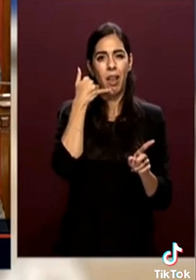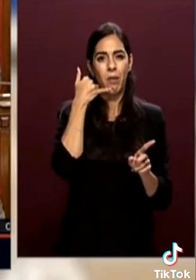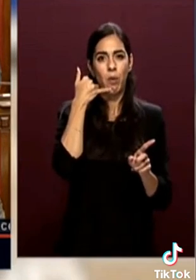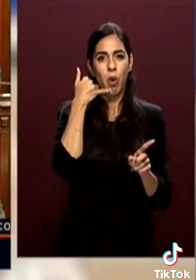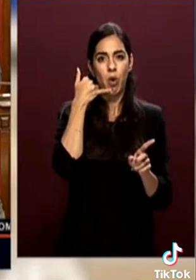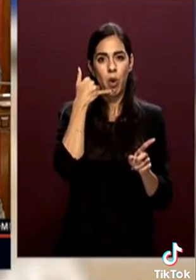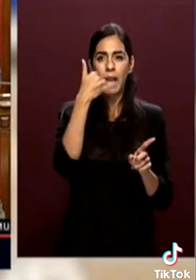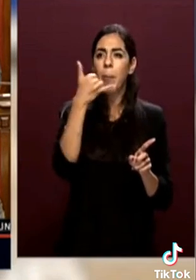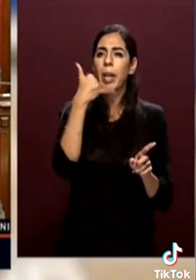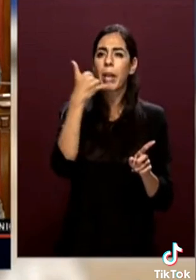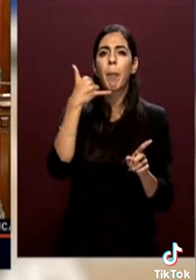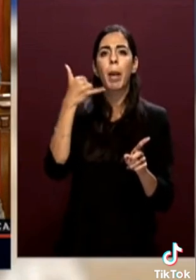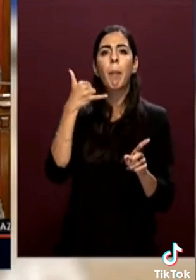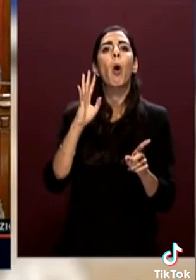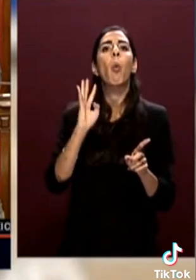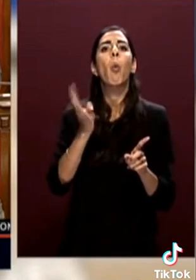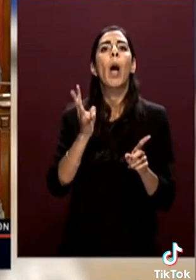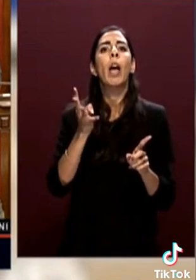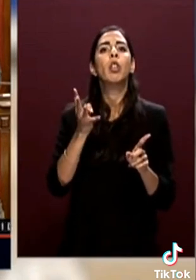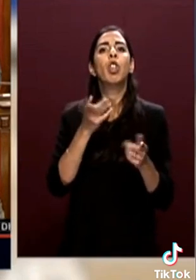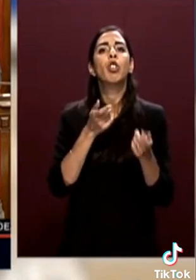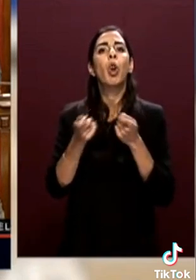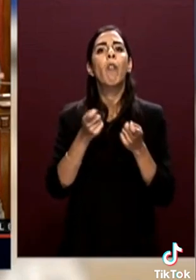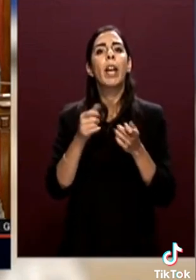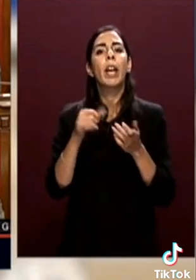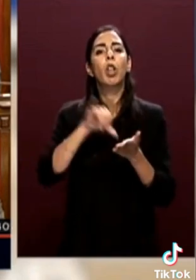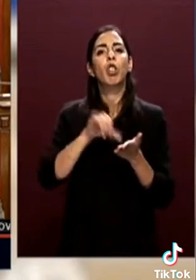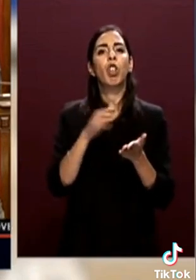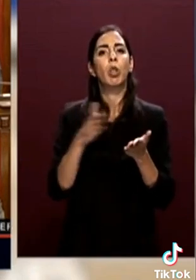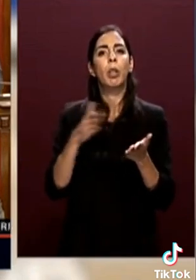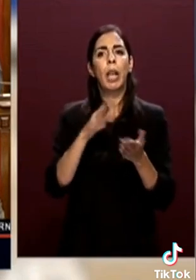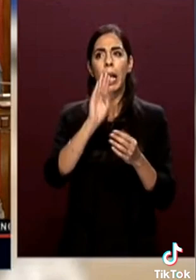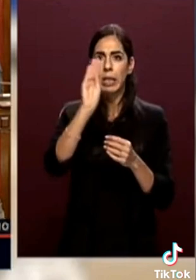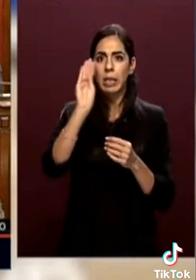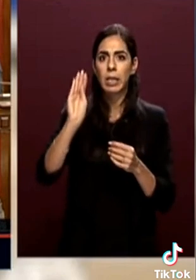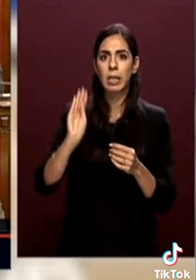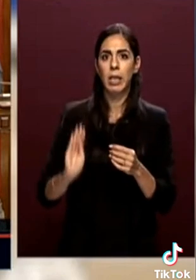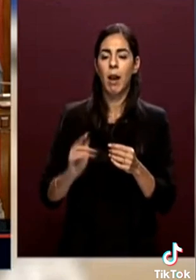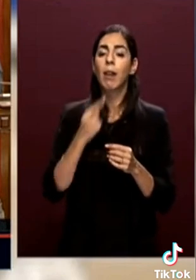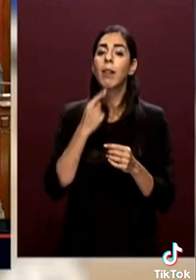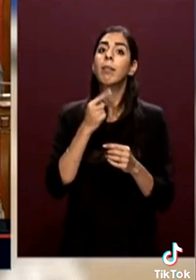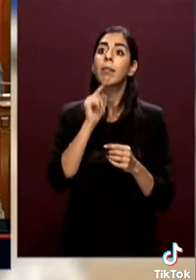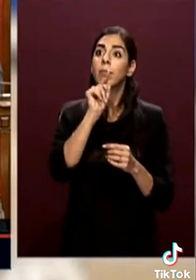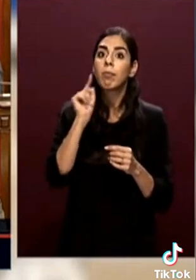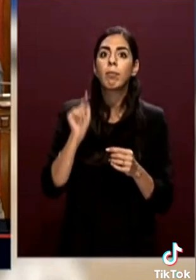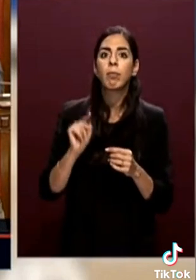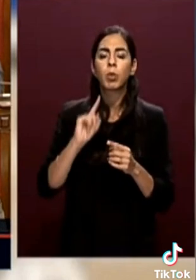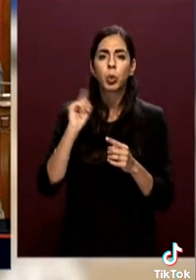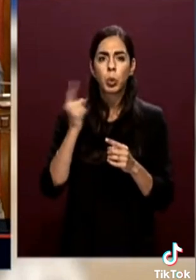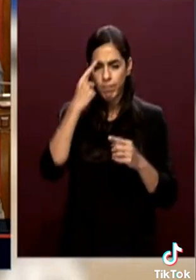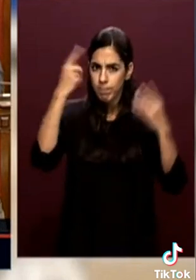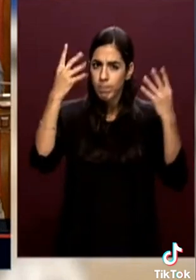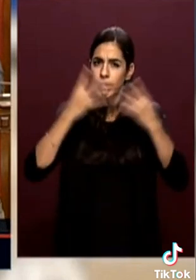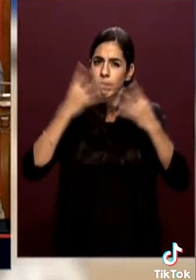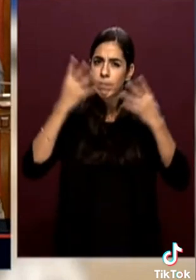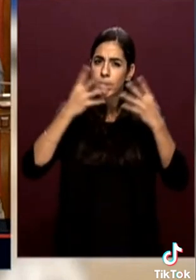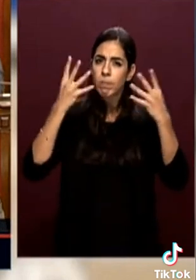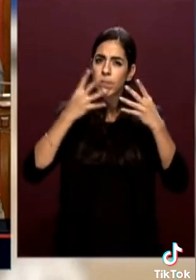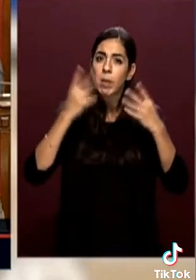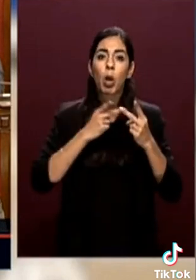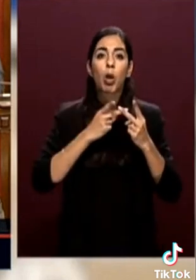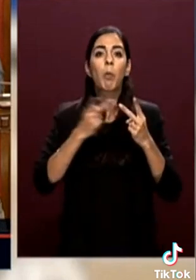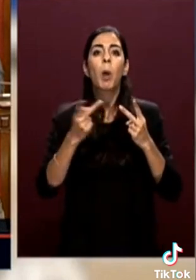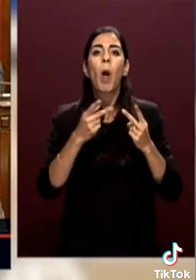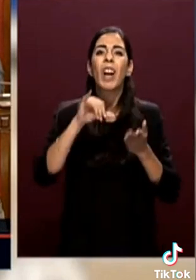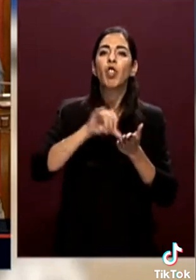chiami i 14 governatori di centrodestra, dica loro di impegnarsi, industriarsi per potenziare i centri